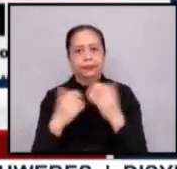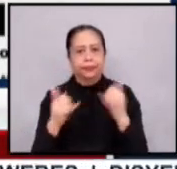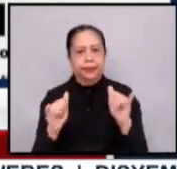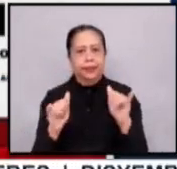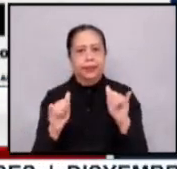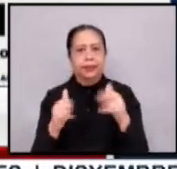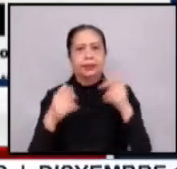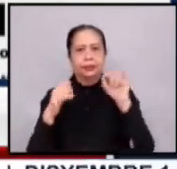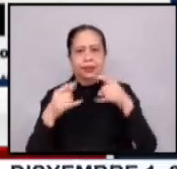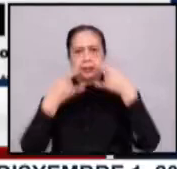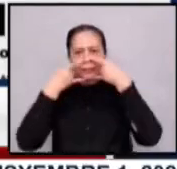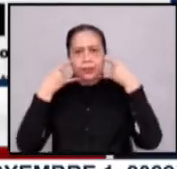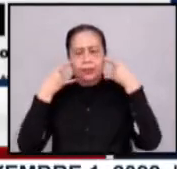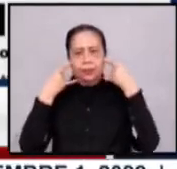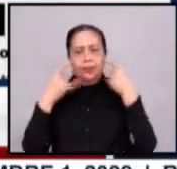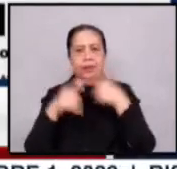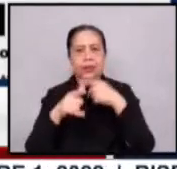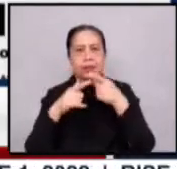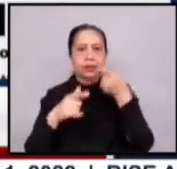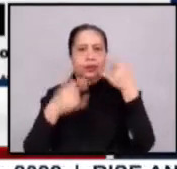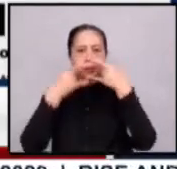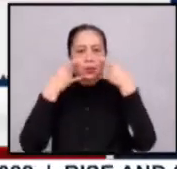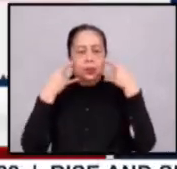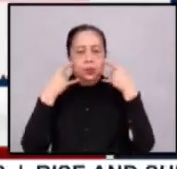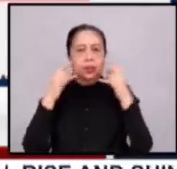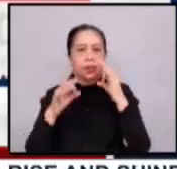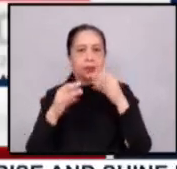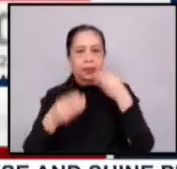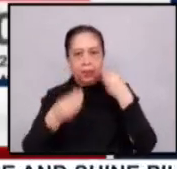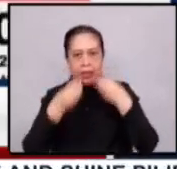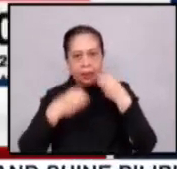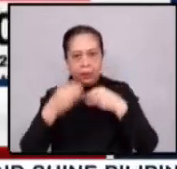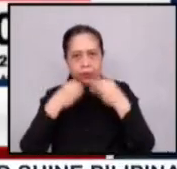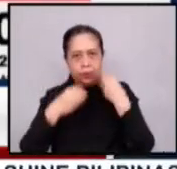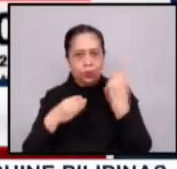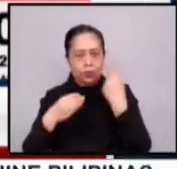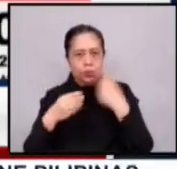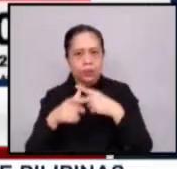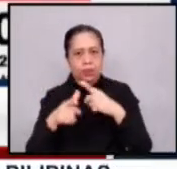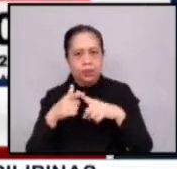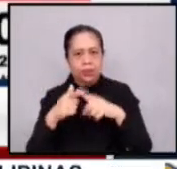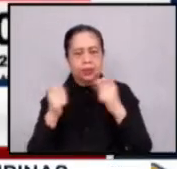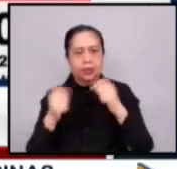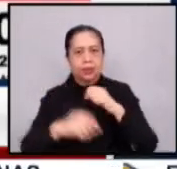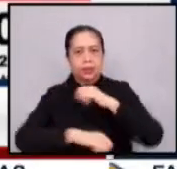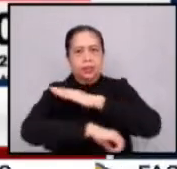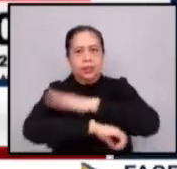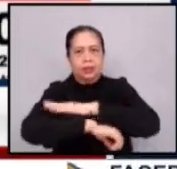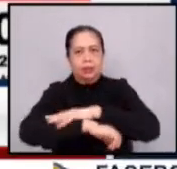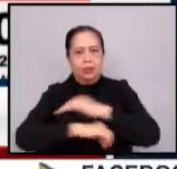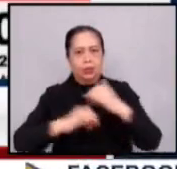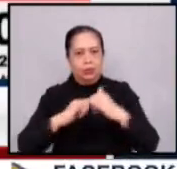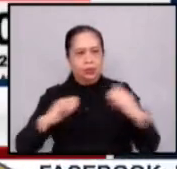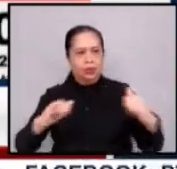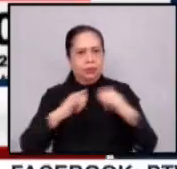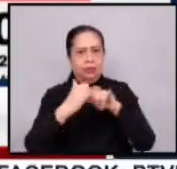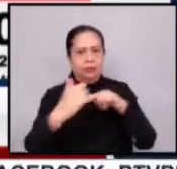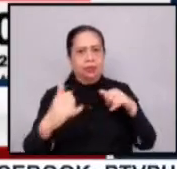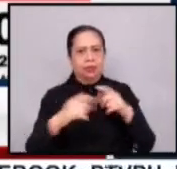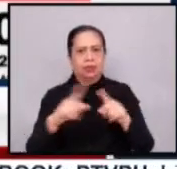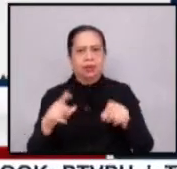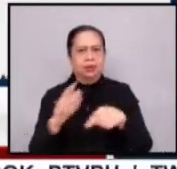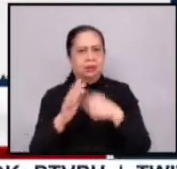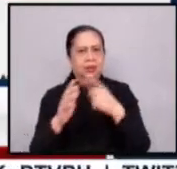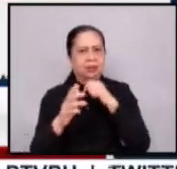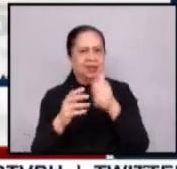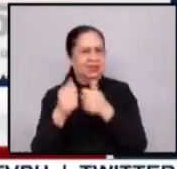nakamask. Tapos magtatanggal na ng mask, pagkakain na, at saka yung distancing sa mga table. Kasi yan ang nakita natin na hindi na masyado